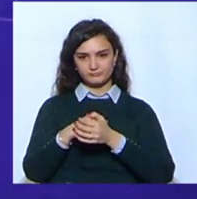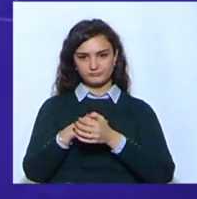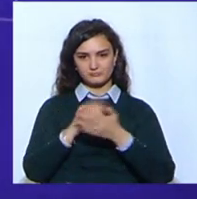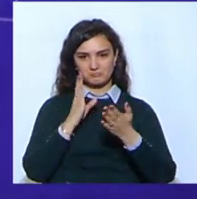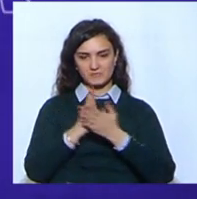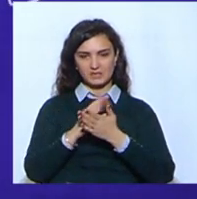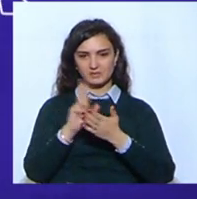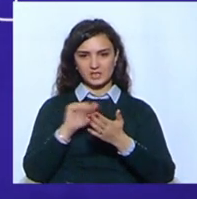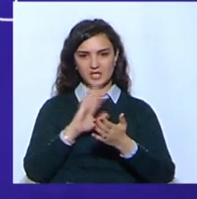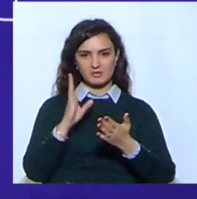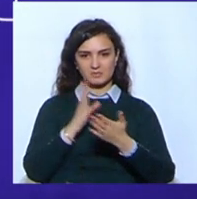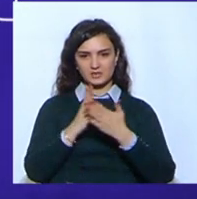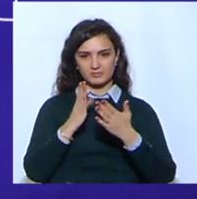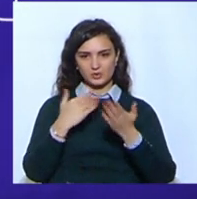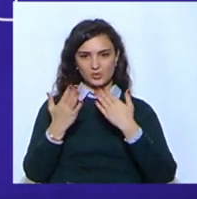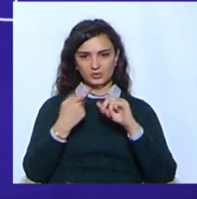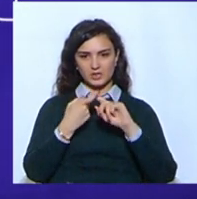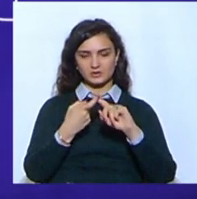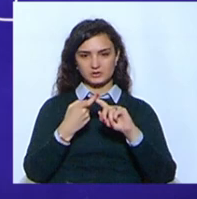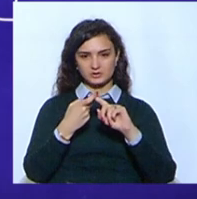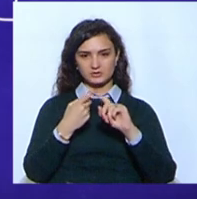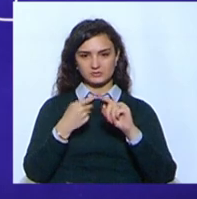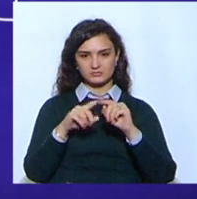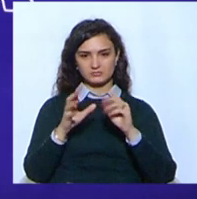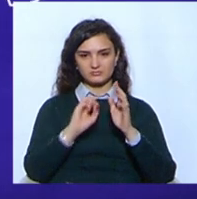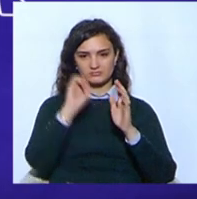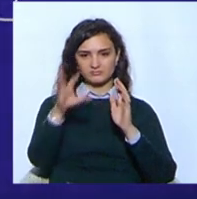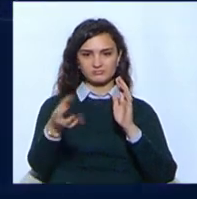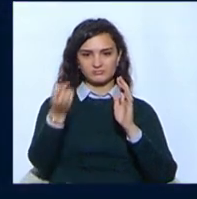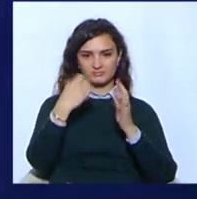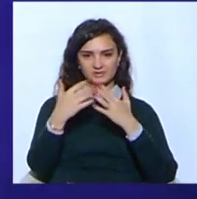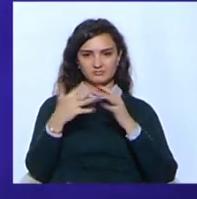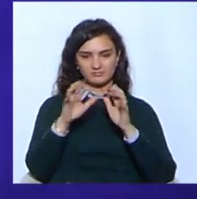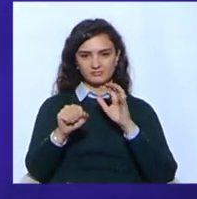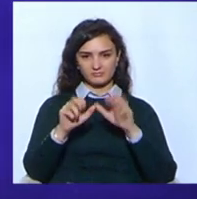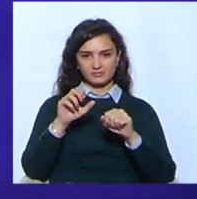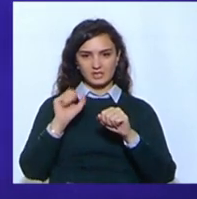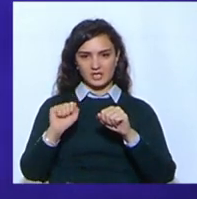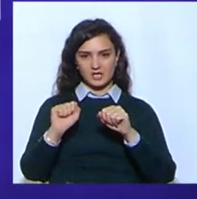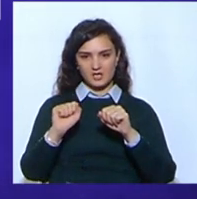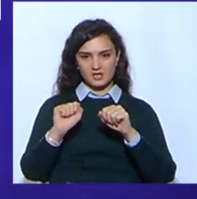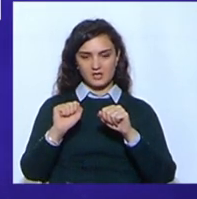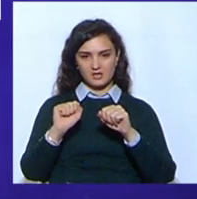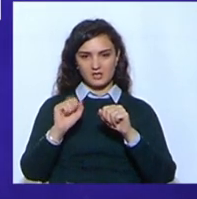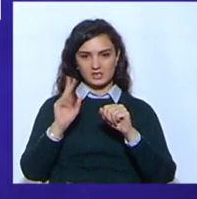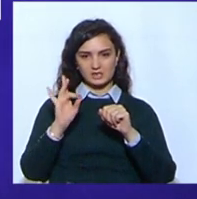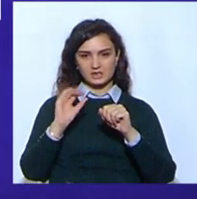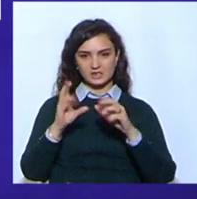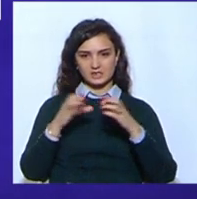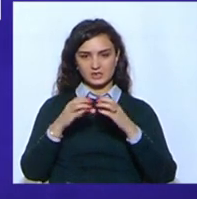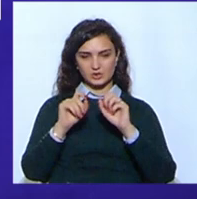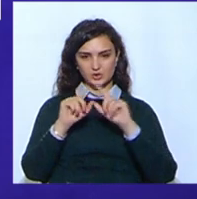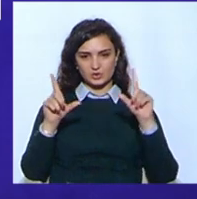პირდაპირი და არაპირდაპირი კონტაქტით, ანუ საყოფაცხოვრებო გზით. ა ჰეპატიტის რისკის ჯგუფს